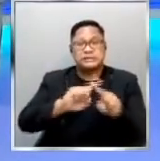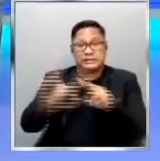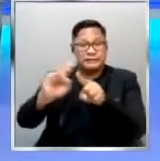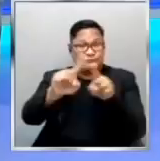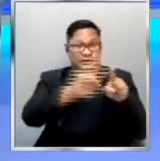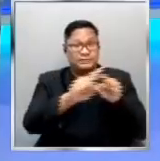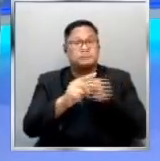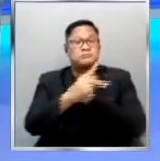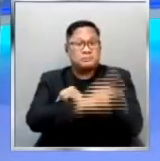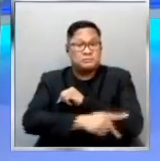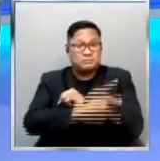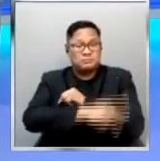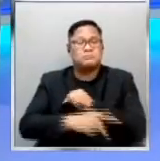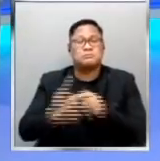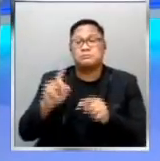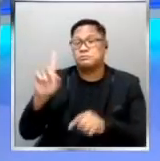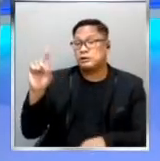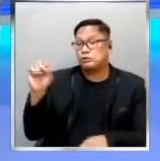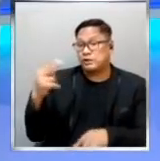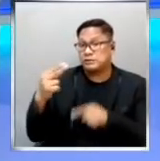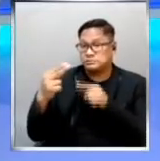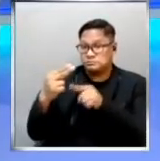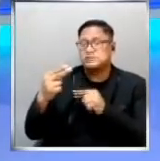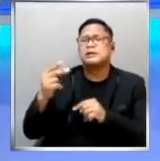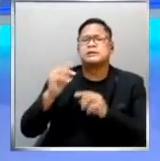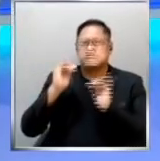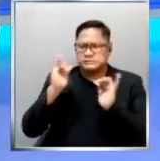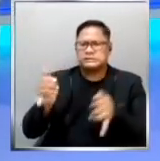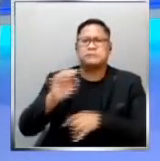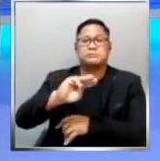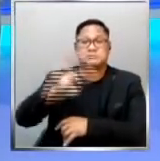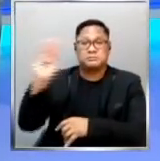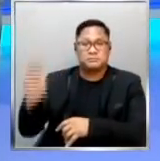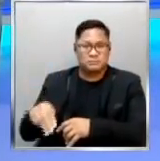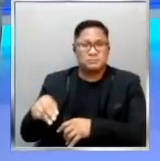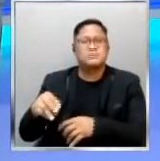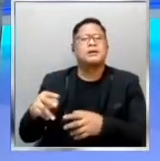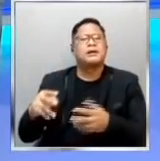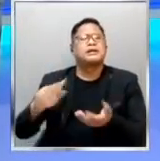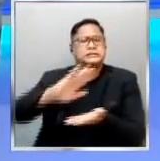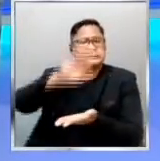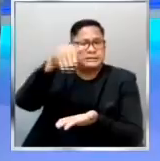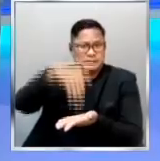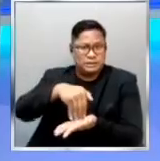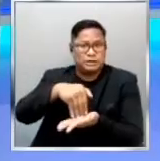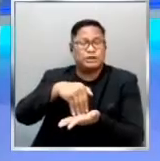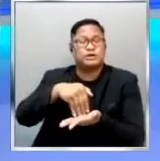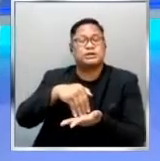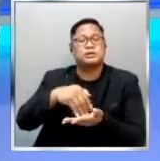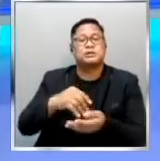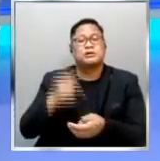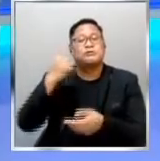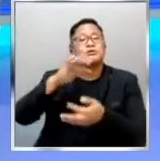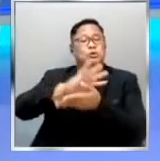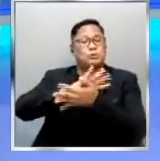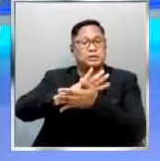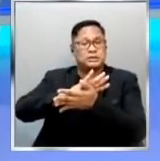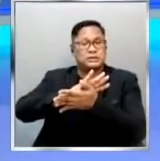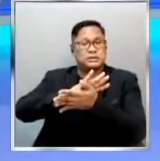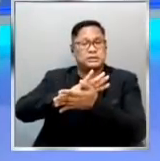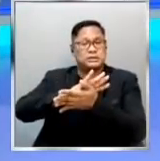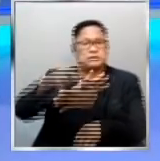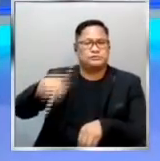sabi ng DOH, ang Metro Manila pa rin ang nananatiling ika nga'y epicenter o sentro ng COVID-19 dito sa